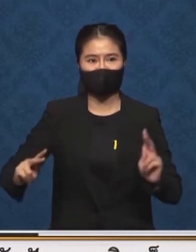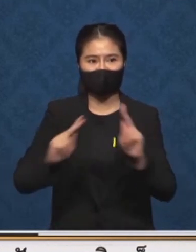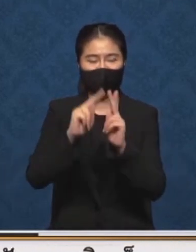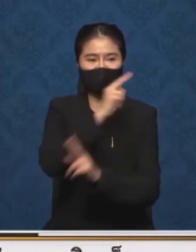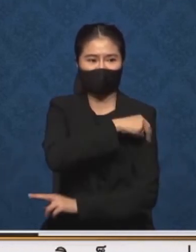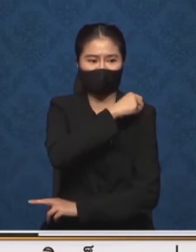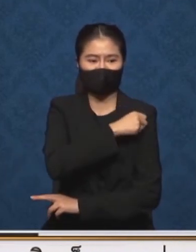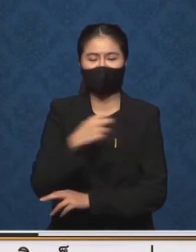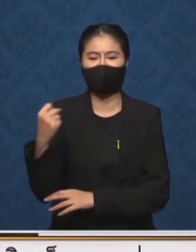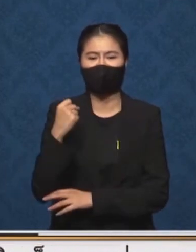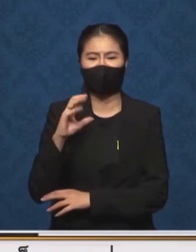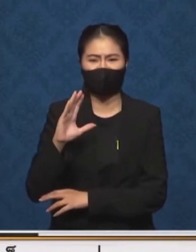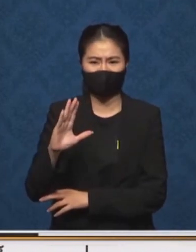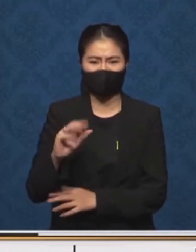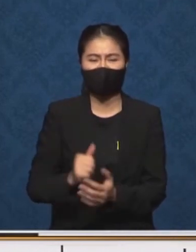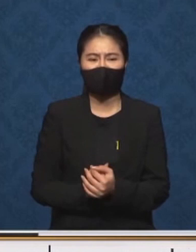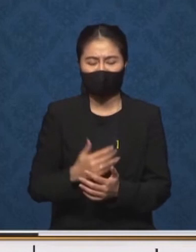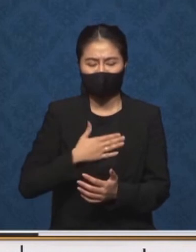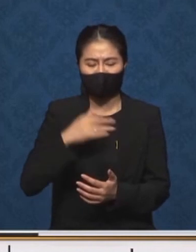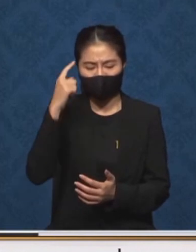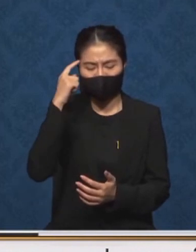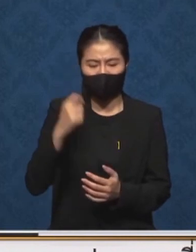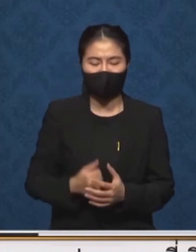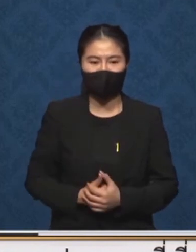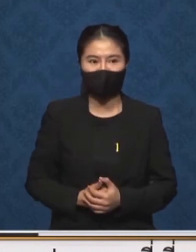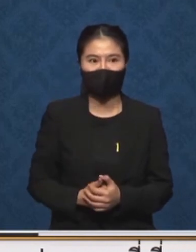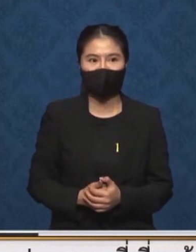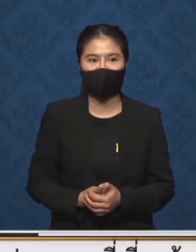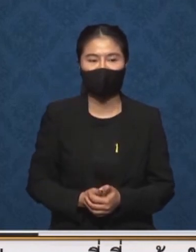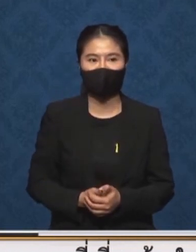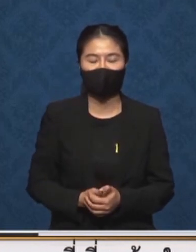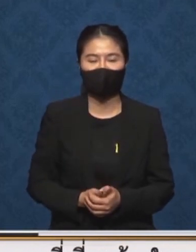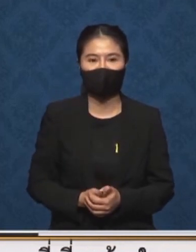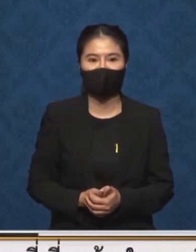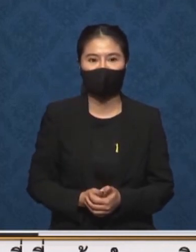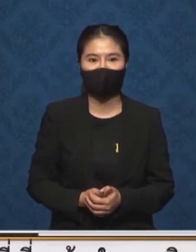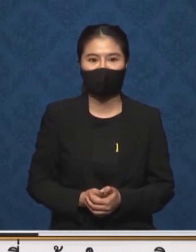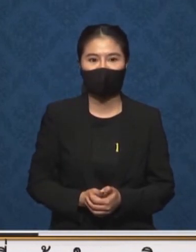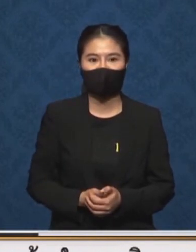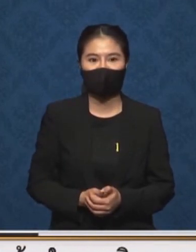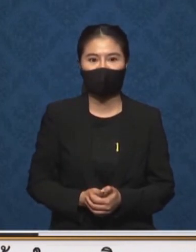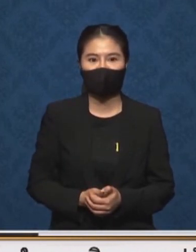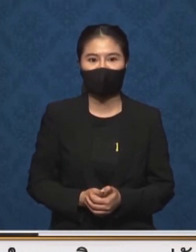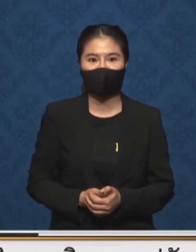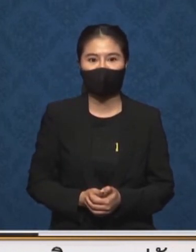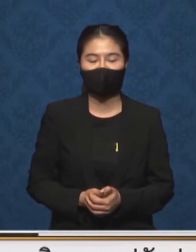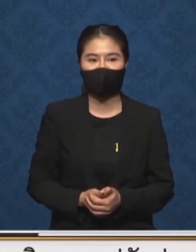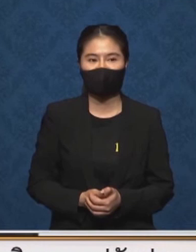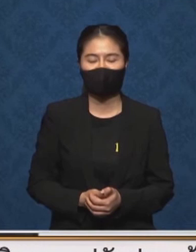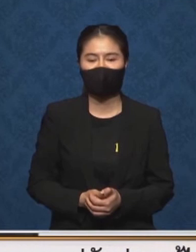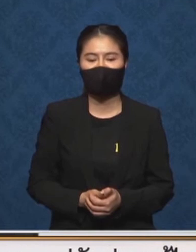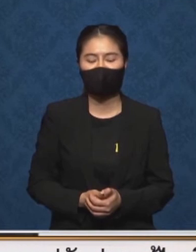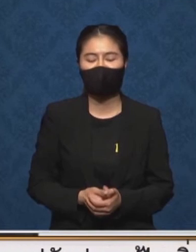ะอำนจอยกบนายกธรทานครับนอกจากนั้นเขาลา